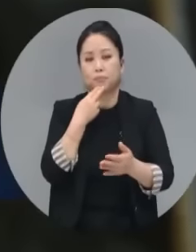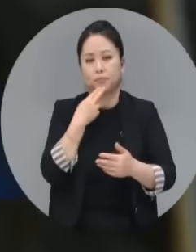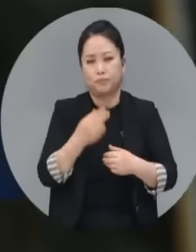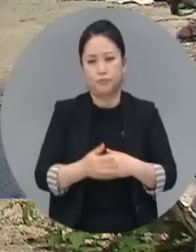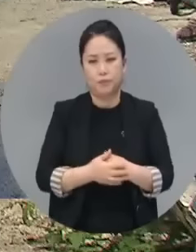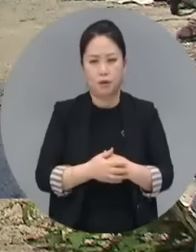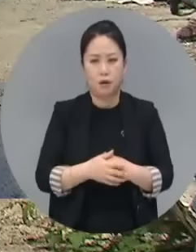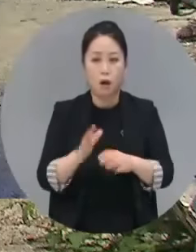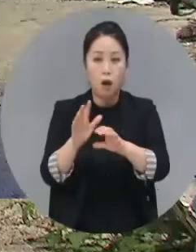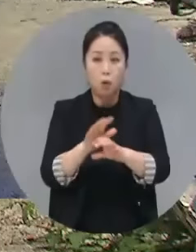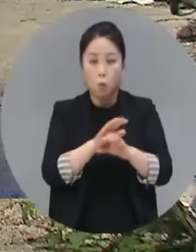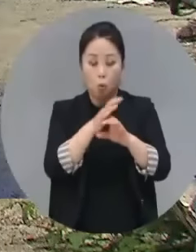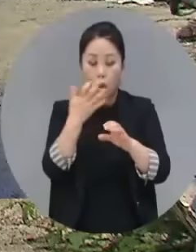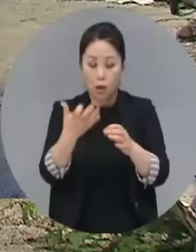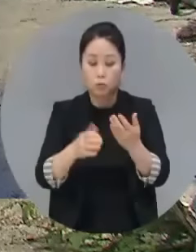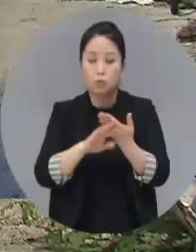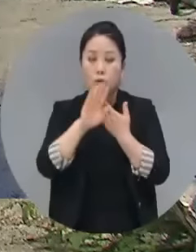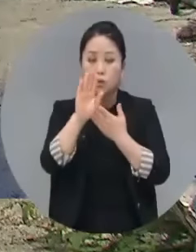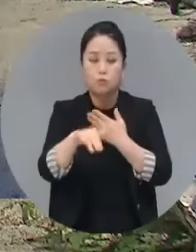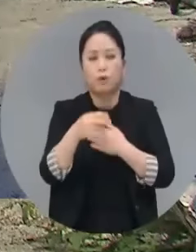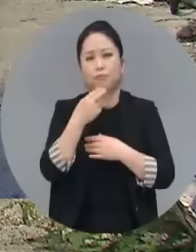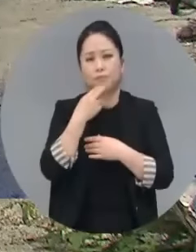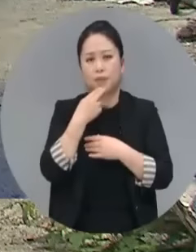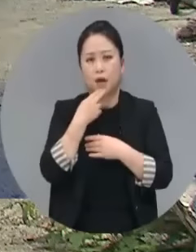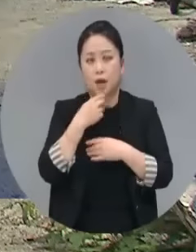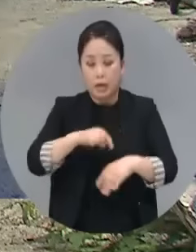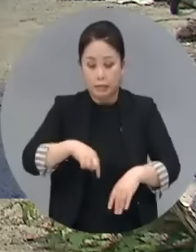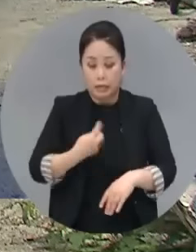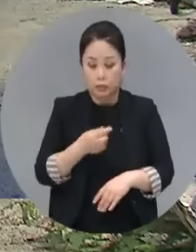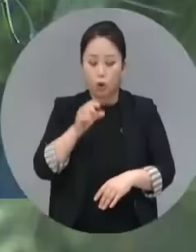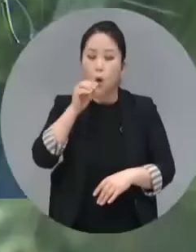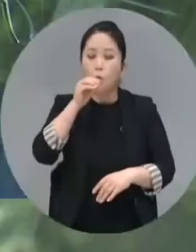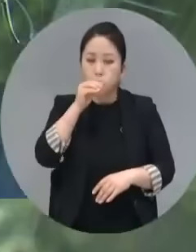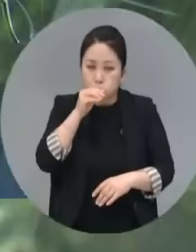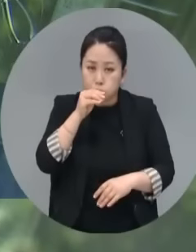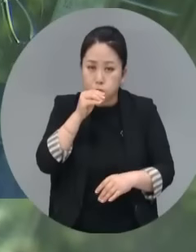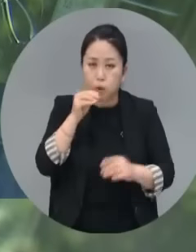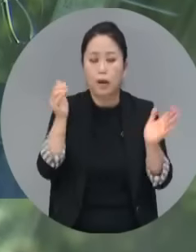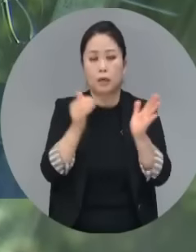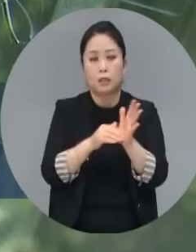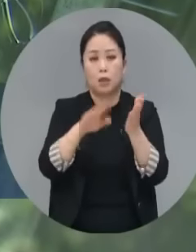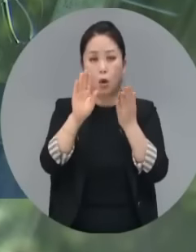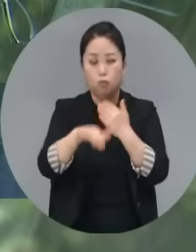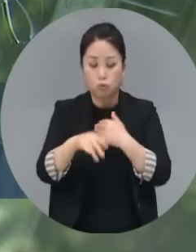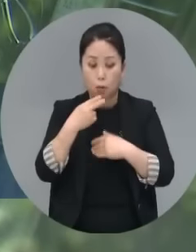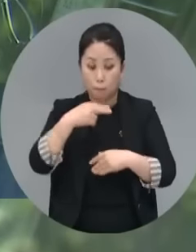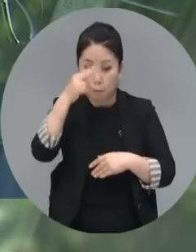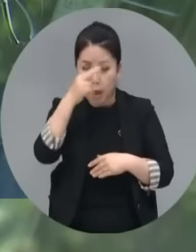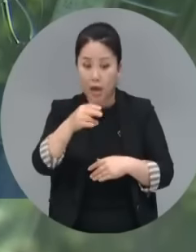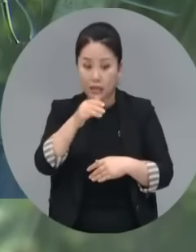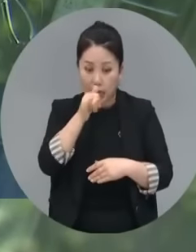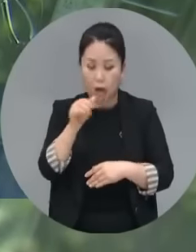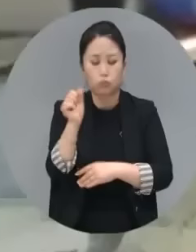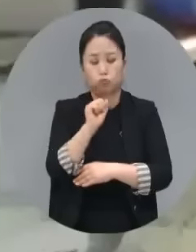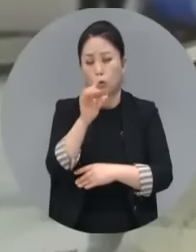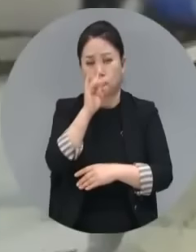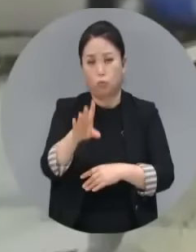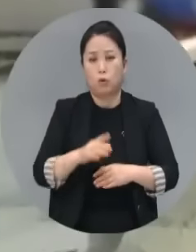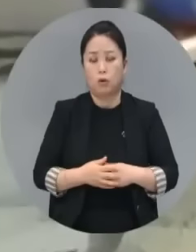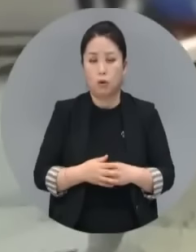했거든요. 자기가 부르고 나서 음주 같은 건 못 하는 거죠. 많이 늦춰졌지